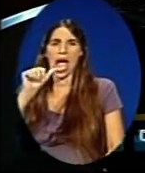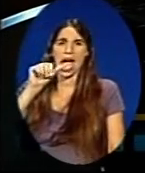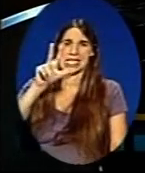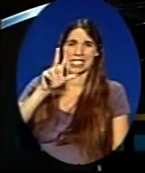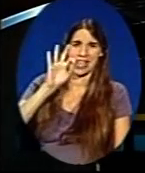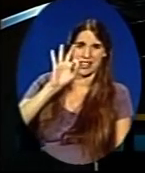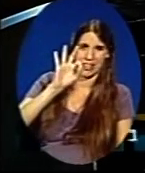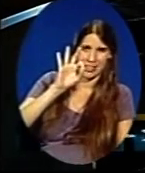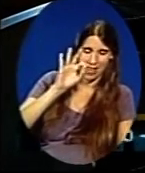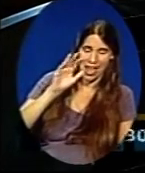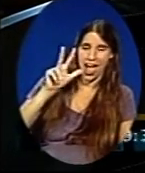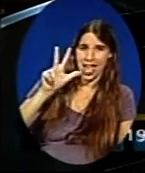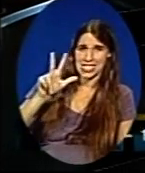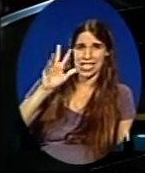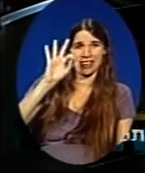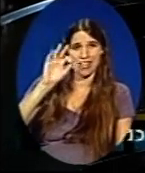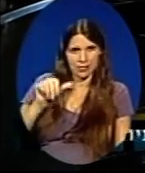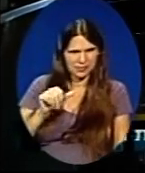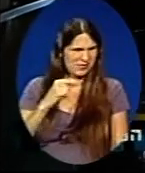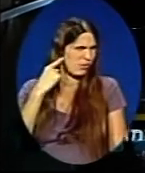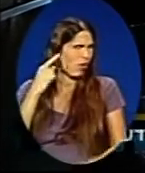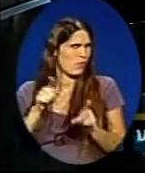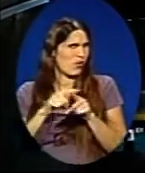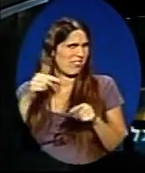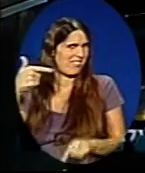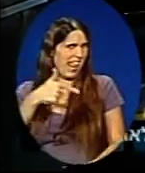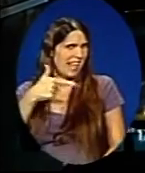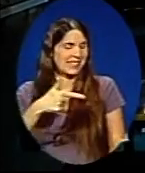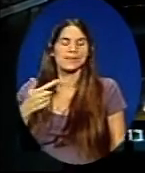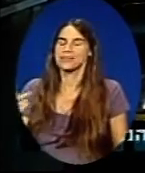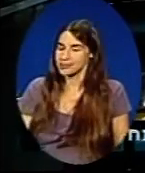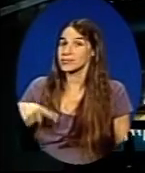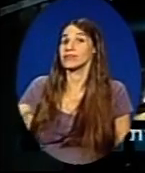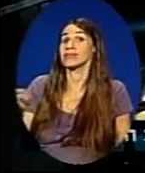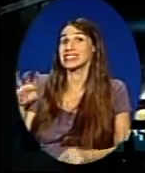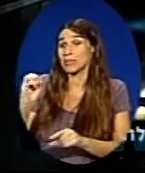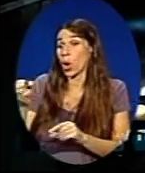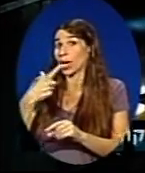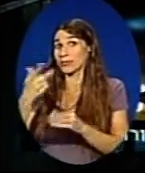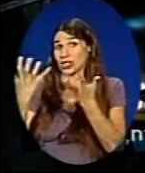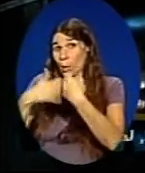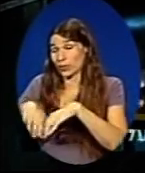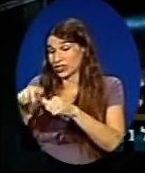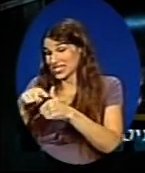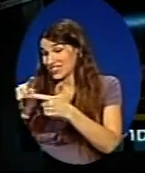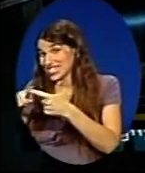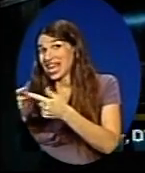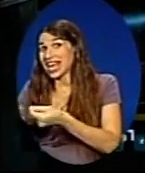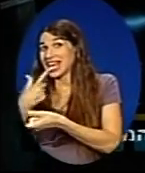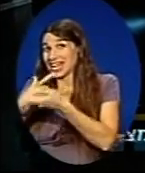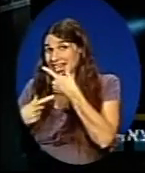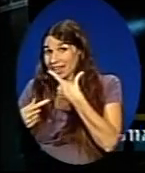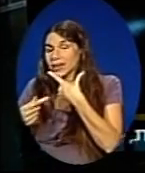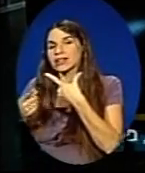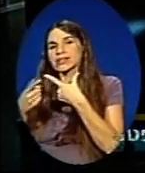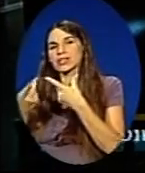לכך שהספיגה של האבץ... סוג של דלק זה נשמע. כן, הספיגה של האבץ בריריות היא הטובה ביותר. כך שאם הציבור מחליט כן להיעזר